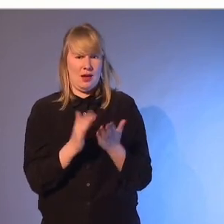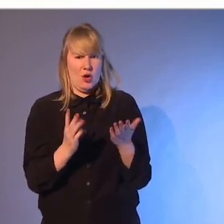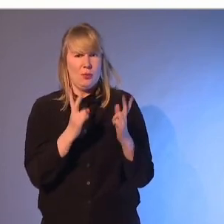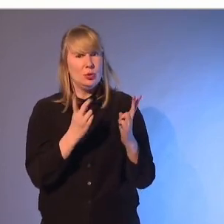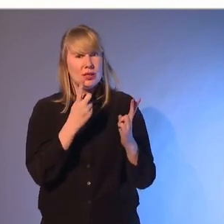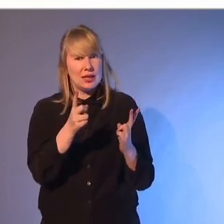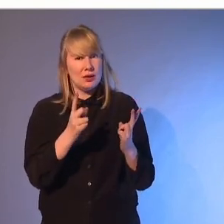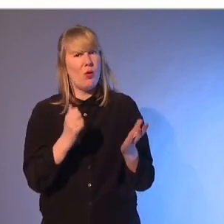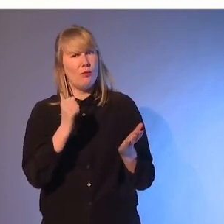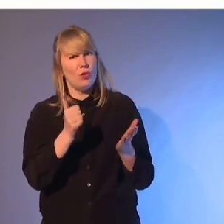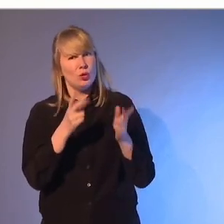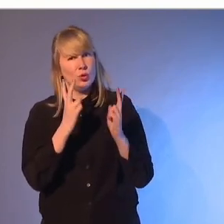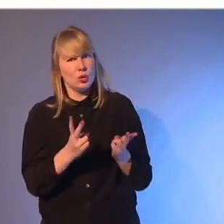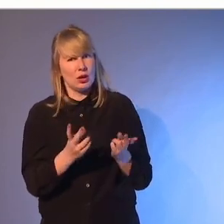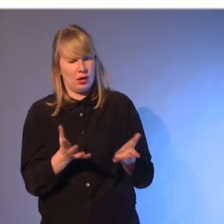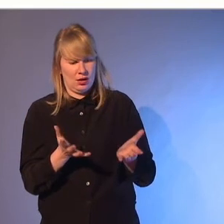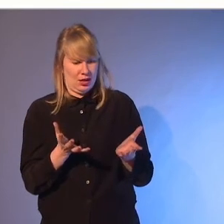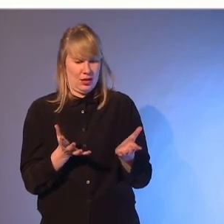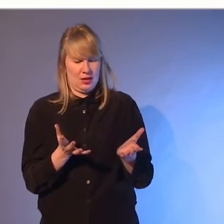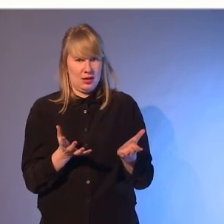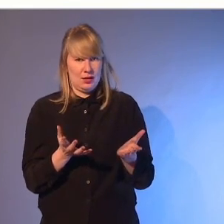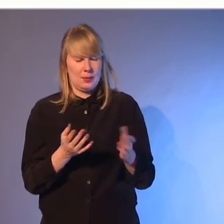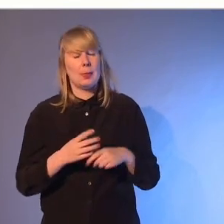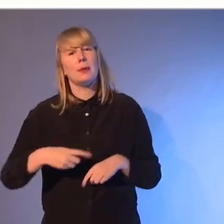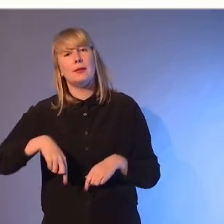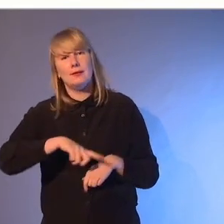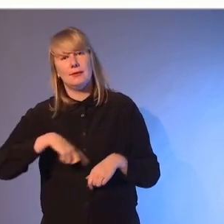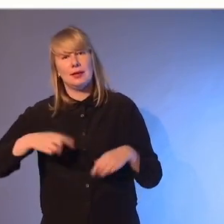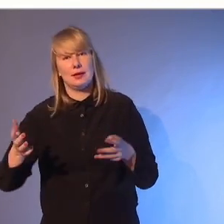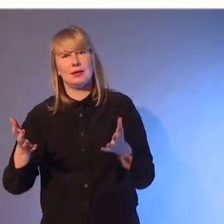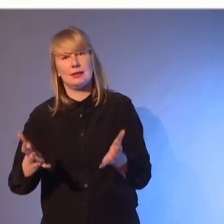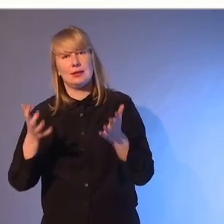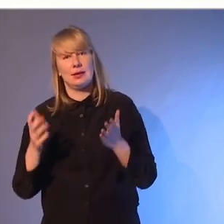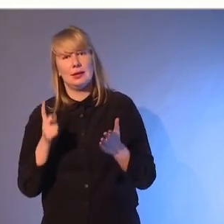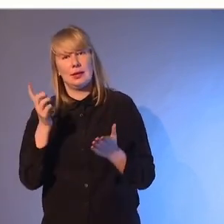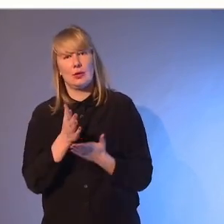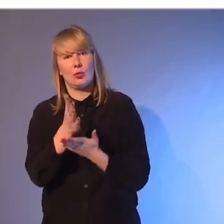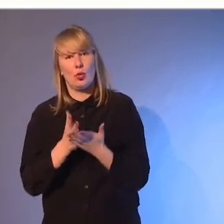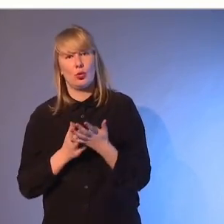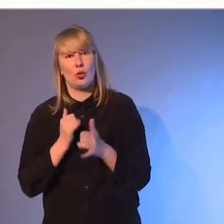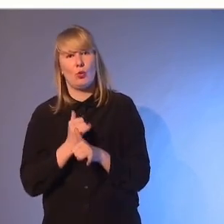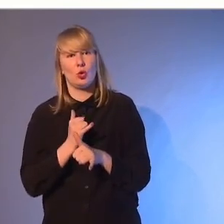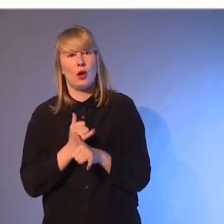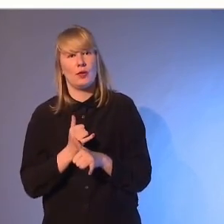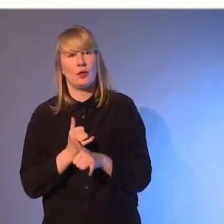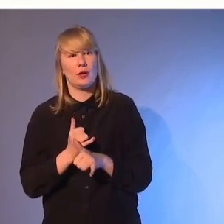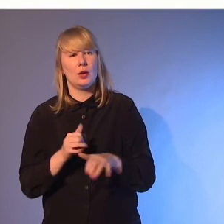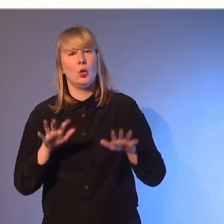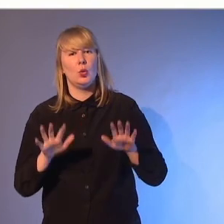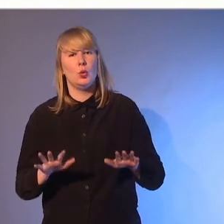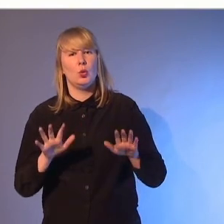bruke dem til, og hvorfor skal vi bruke dem? Så vi trenger, tenker jeg, en måte å senke noe av tempoet